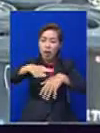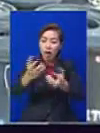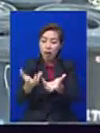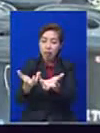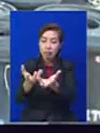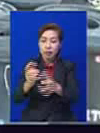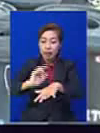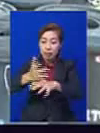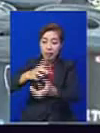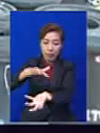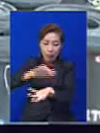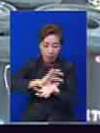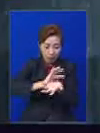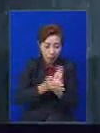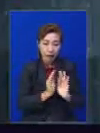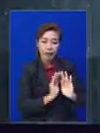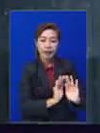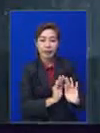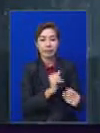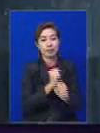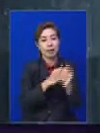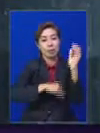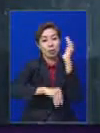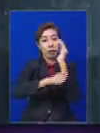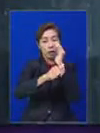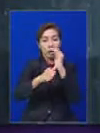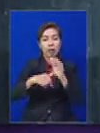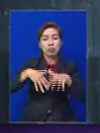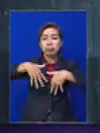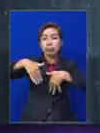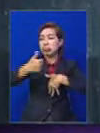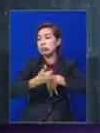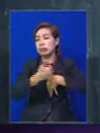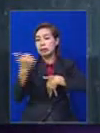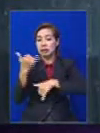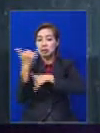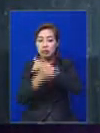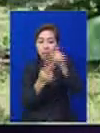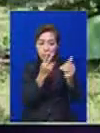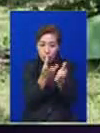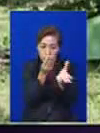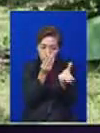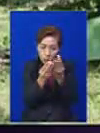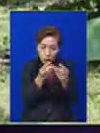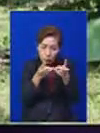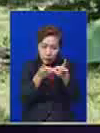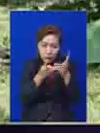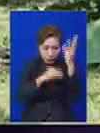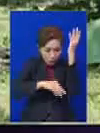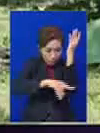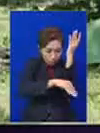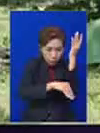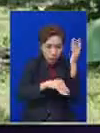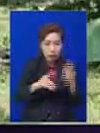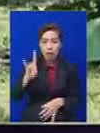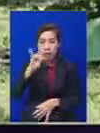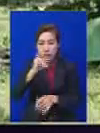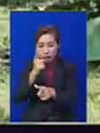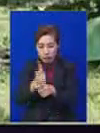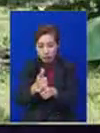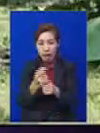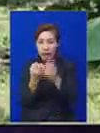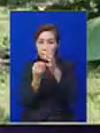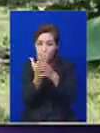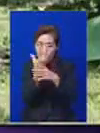าหมักซึ่งบุคคลภายนอกสามารถเข้ามาศึกษาวิธีการต่างๆในการทำปุ๋ยการเลี้ยงสัตว์หรือการเพาะชำต้นกล้